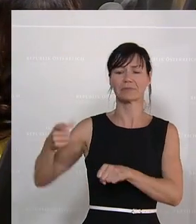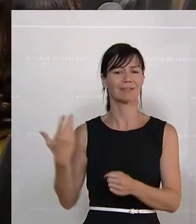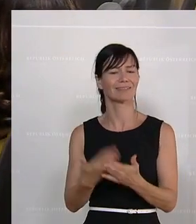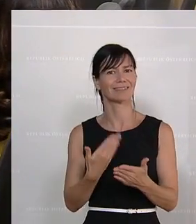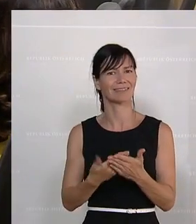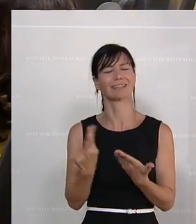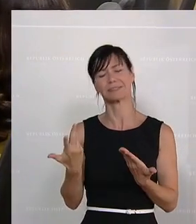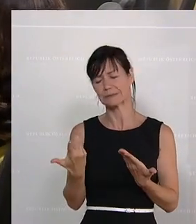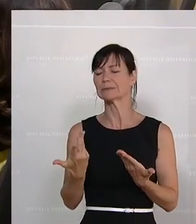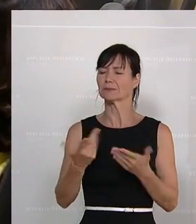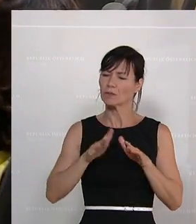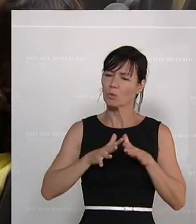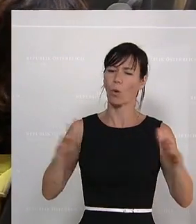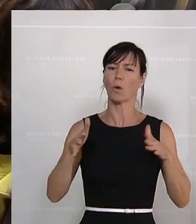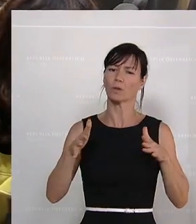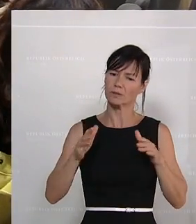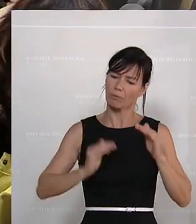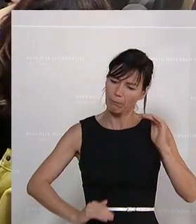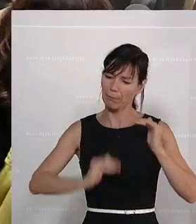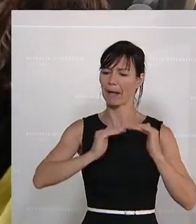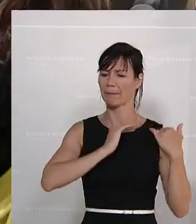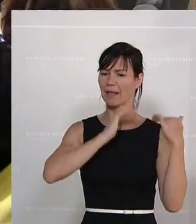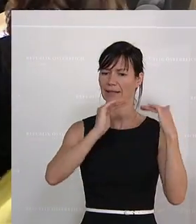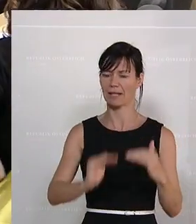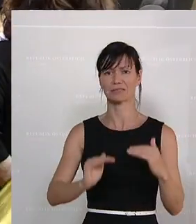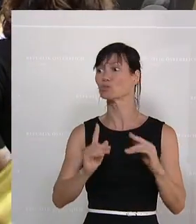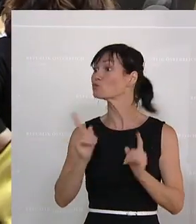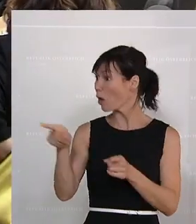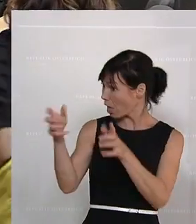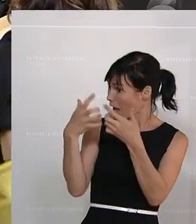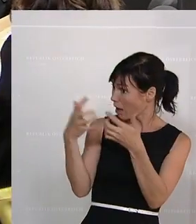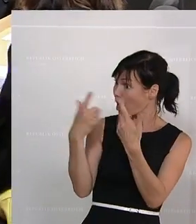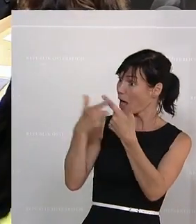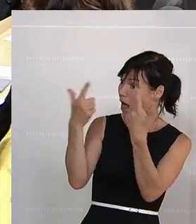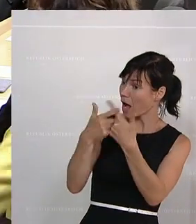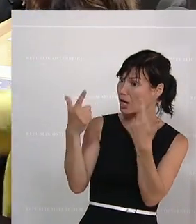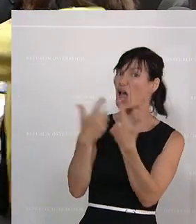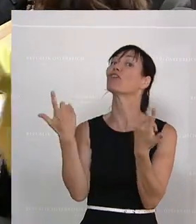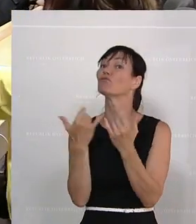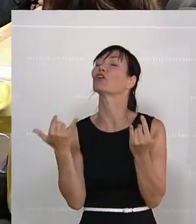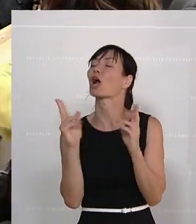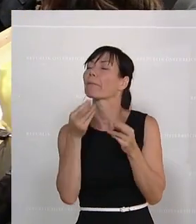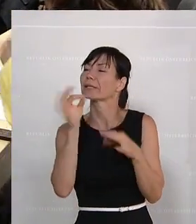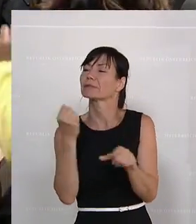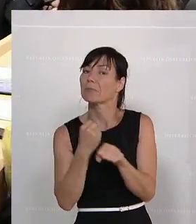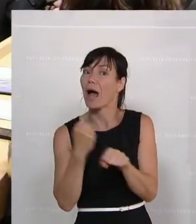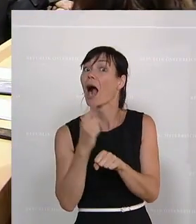wurf ein großer wurf und dann so enorm und es besser machen und es nicht mehr kosten würde